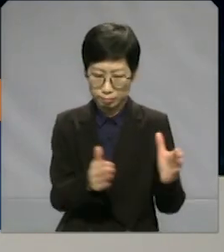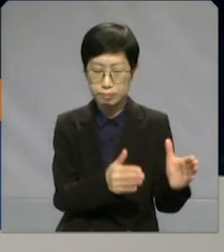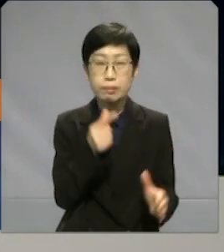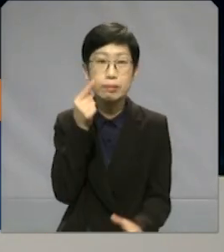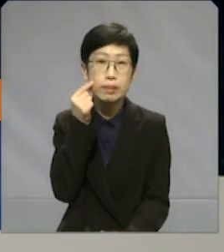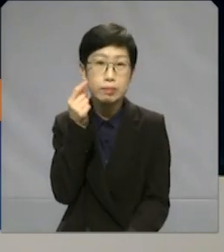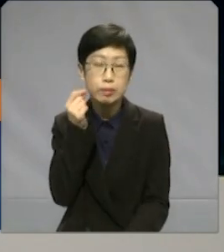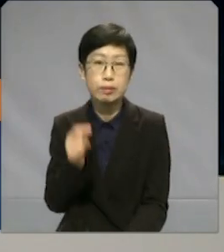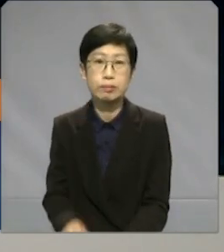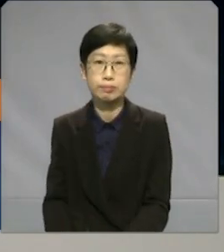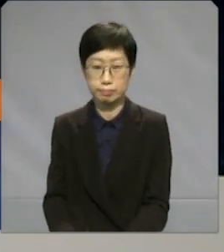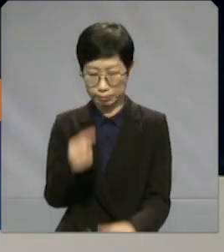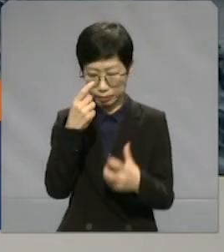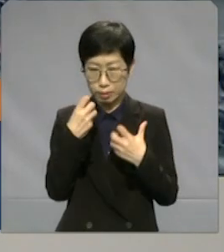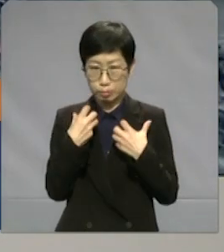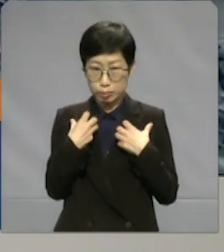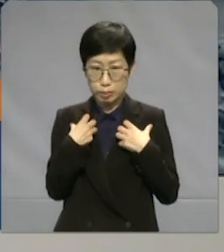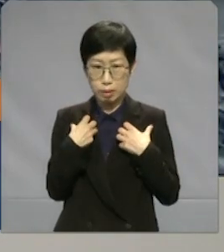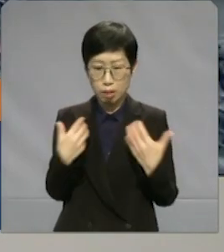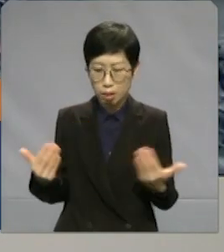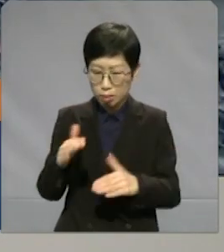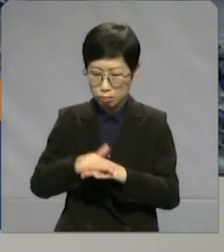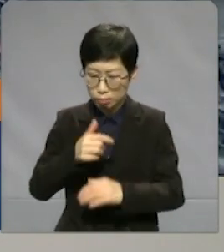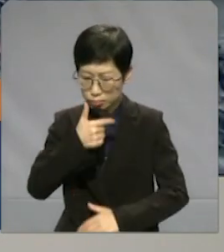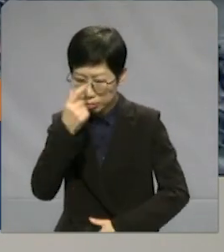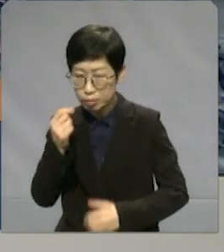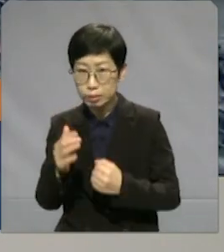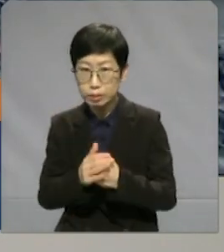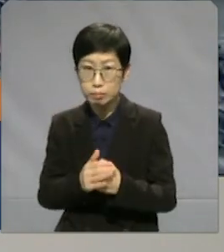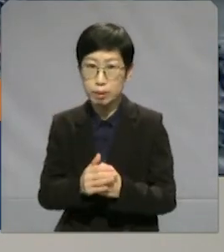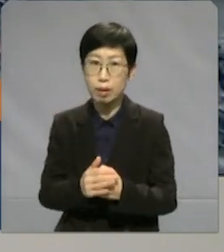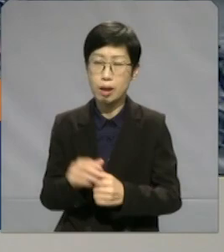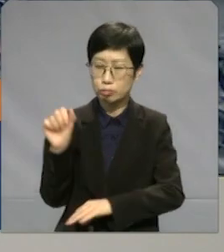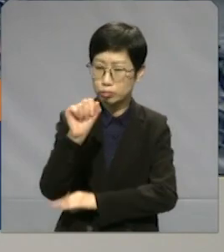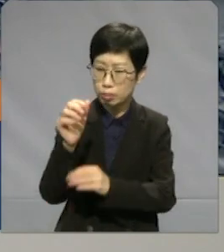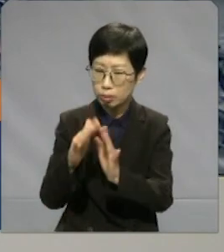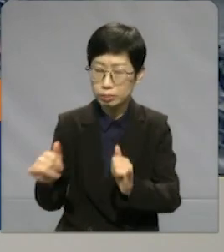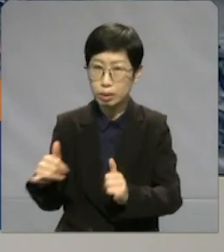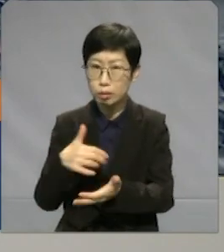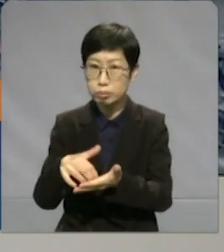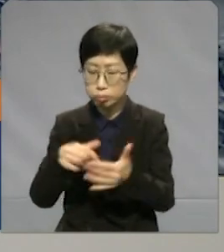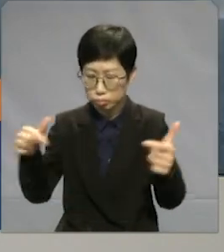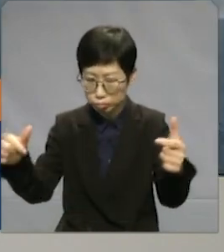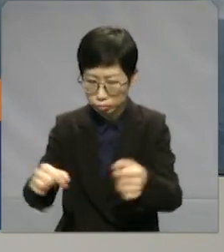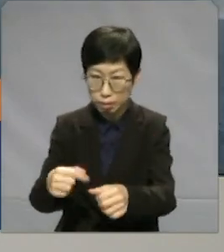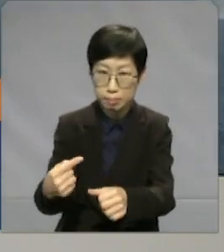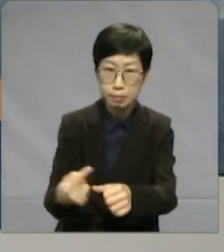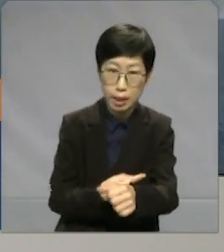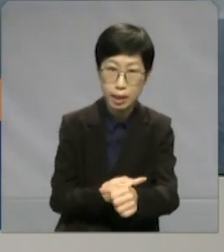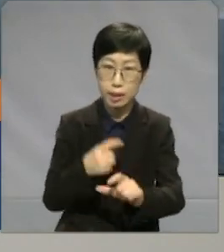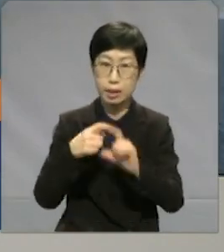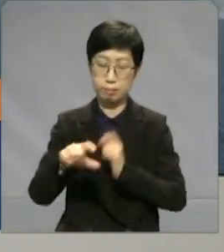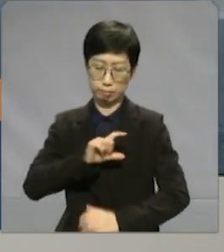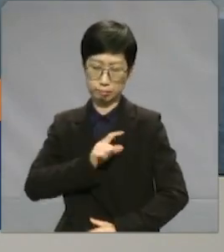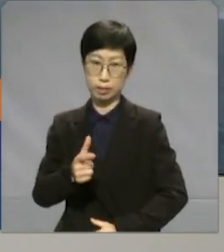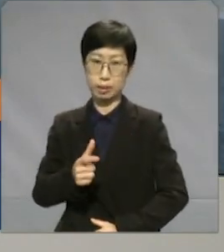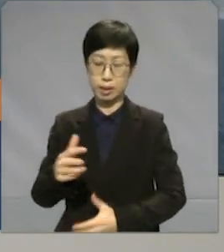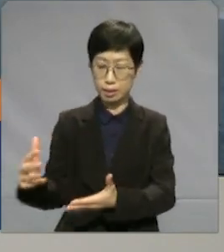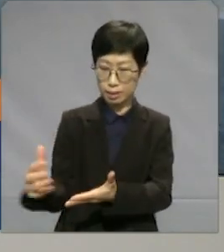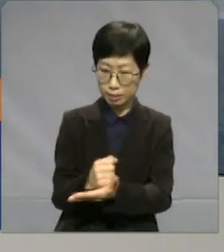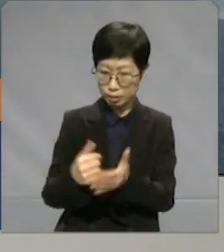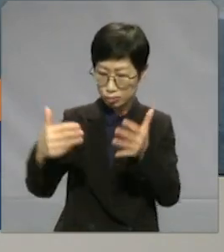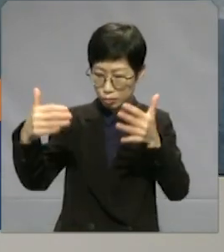1번입니다. 일본 정부가 일손 부족 심화로 교통수단 운행 인력이 감소하자 일부 면허의 취득 요건